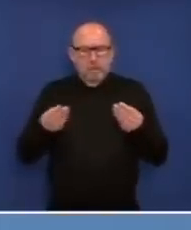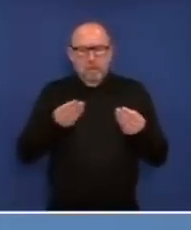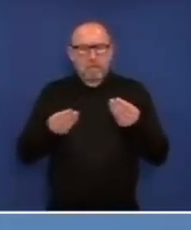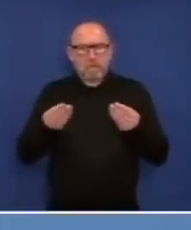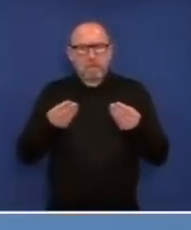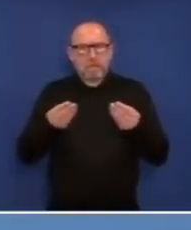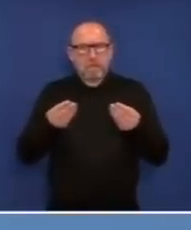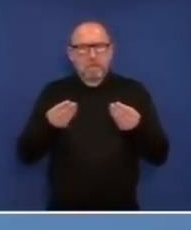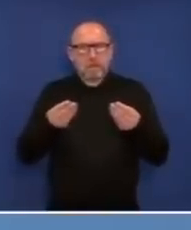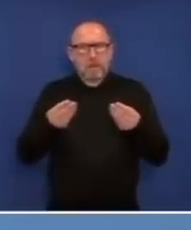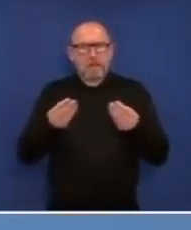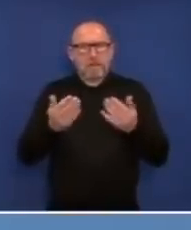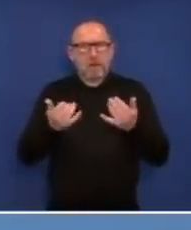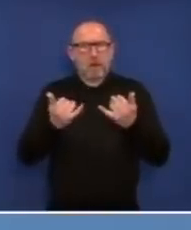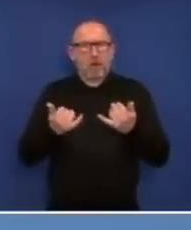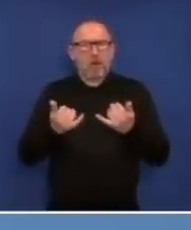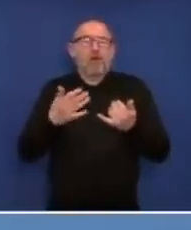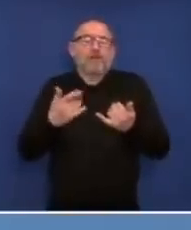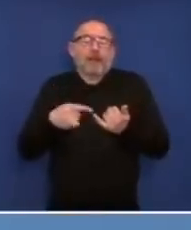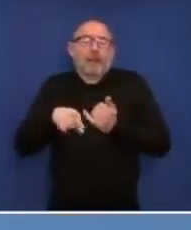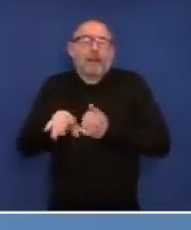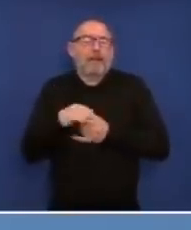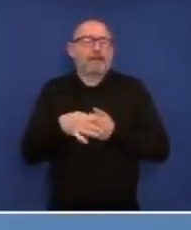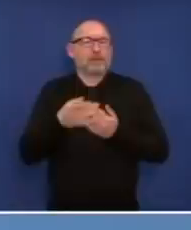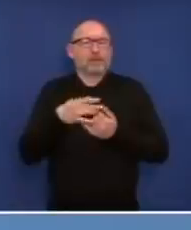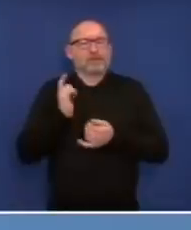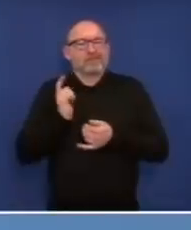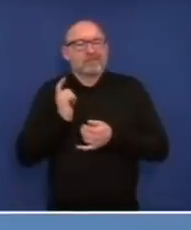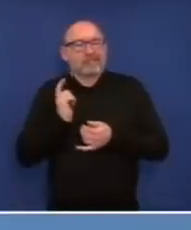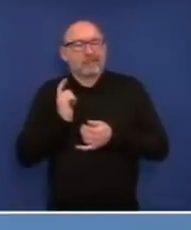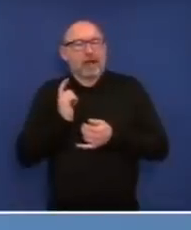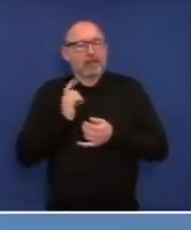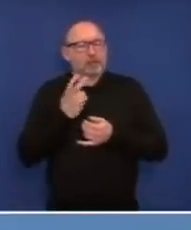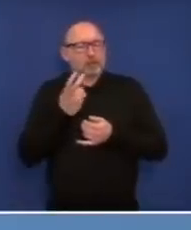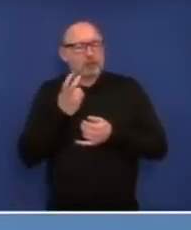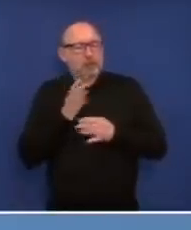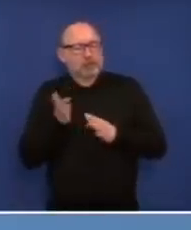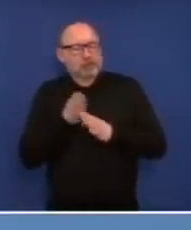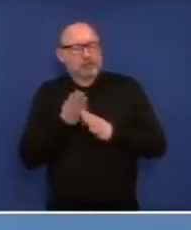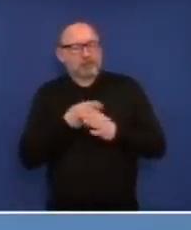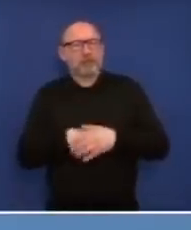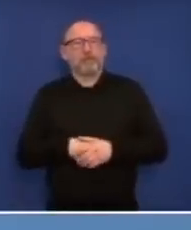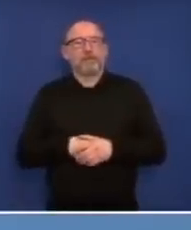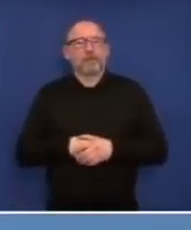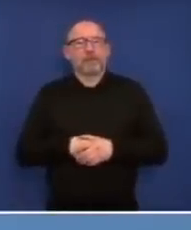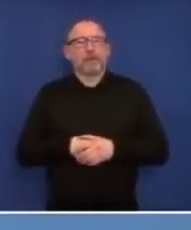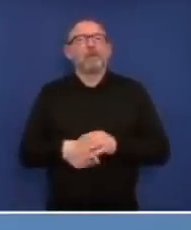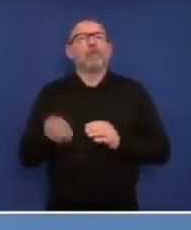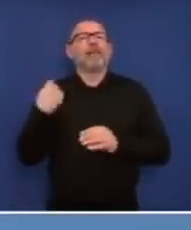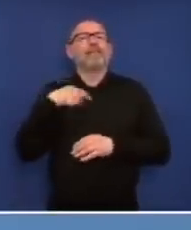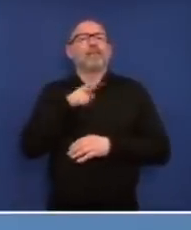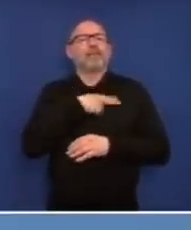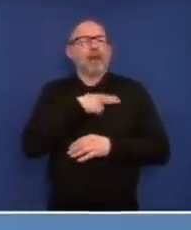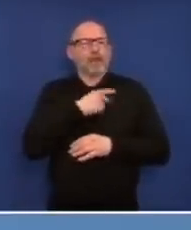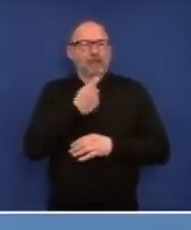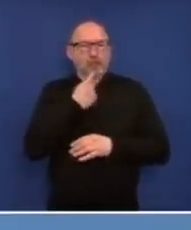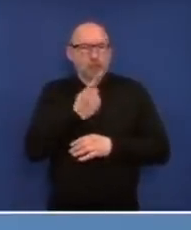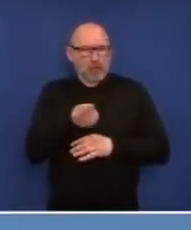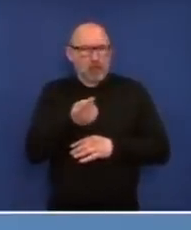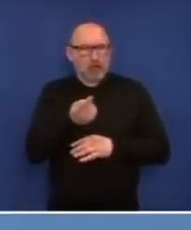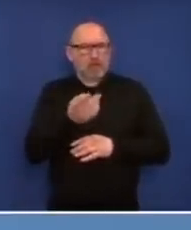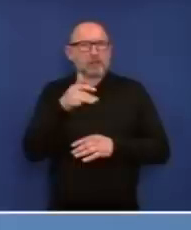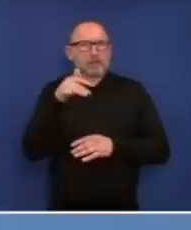Ich werde sie Ihnen hoffentlich innerhalb einer Minute nachreichen können. Ich habe die Zusage vom letzten November, wie